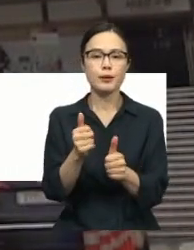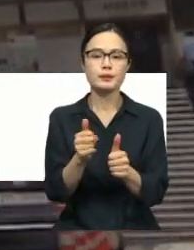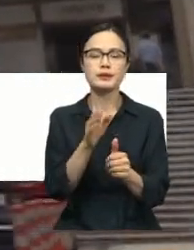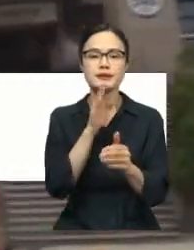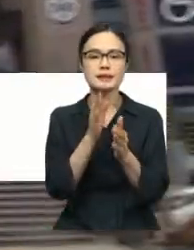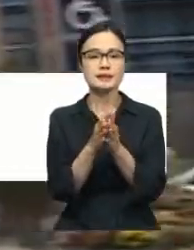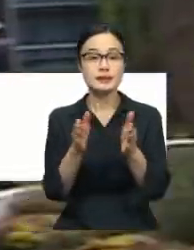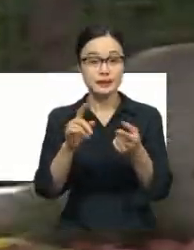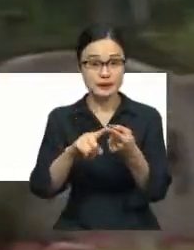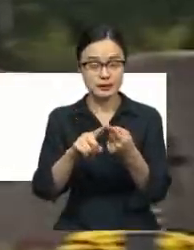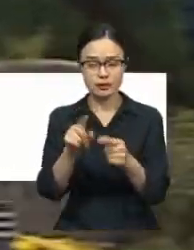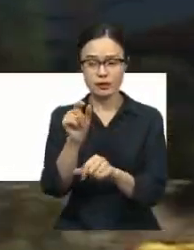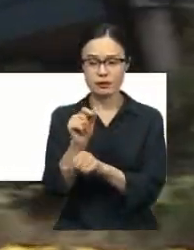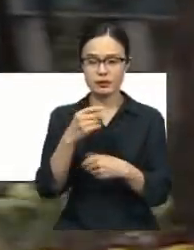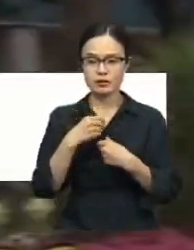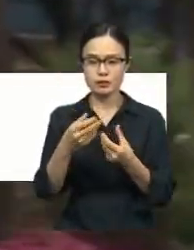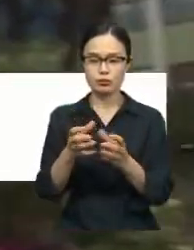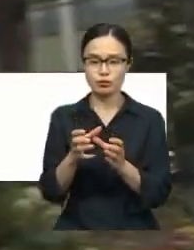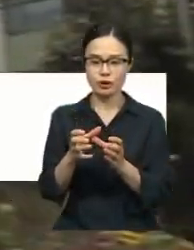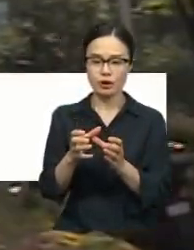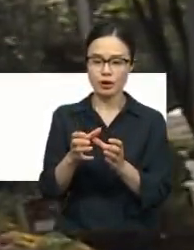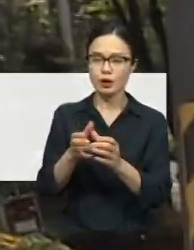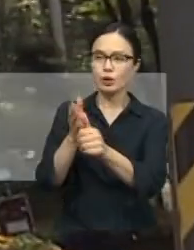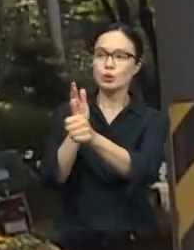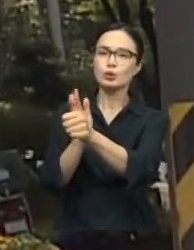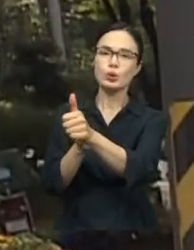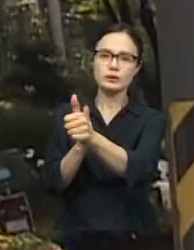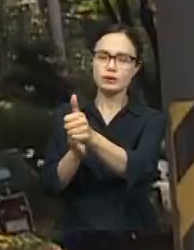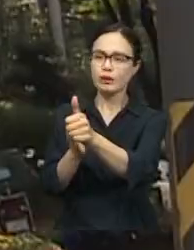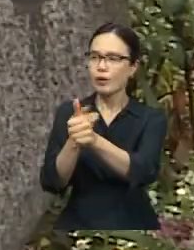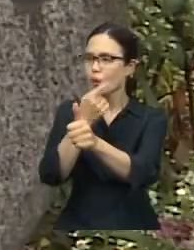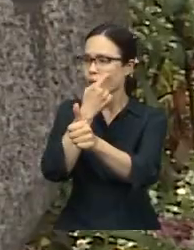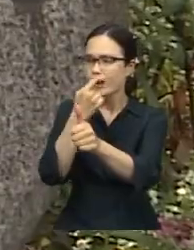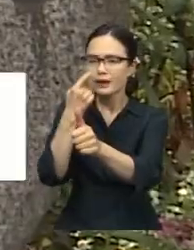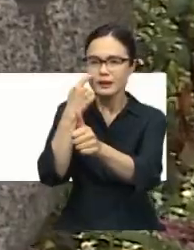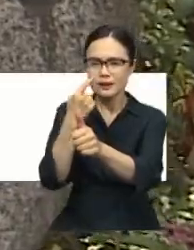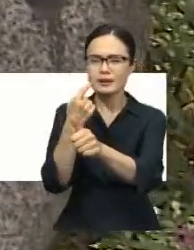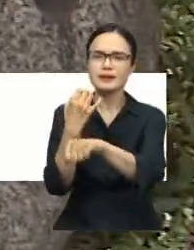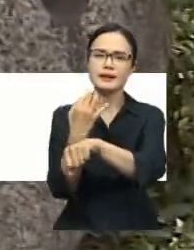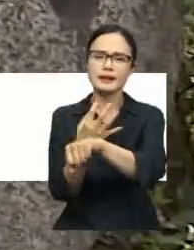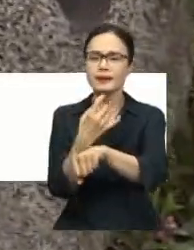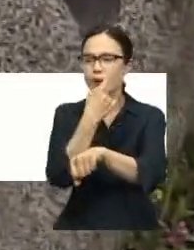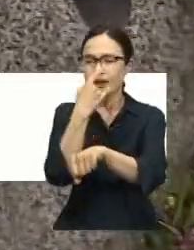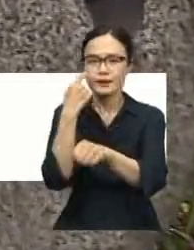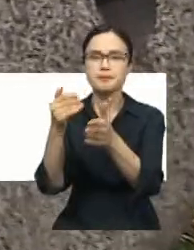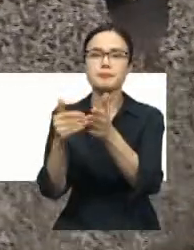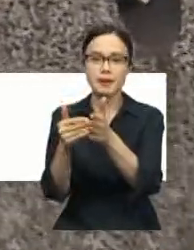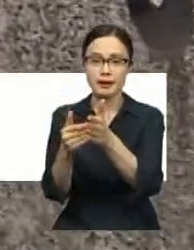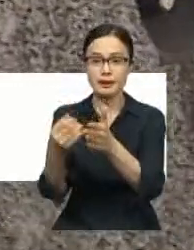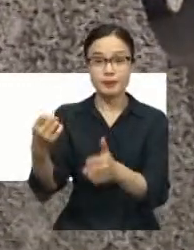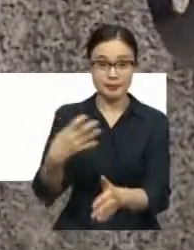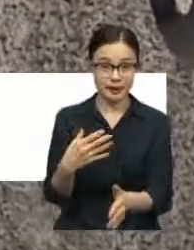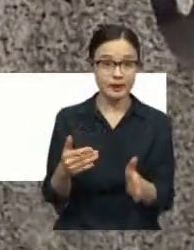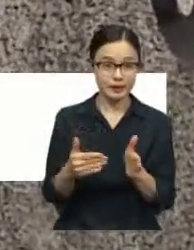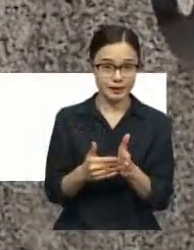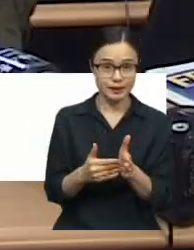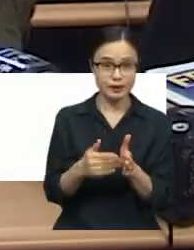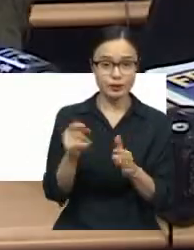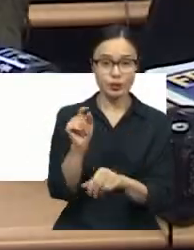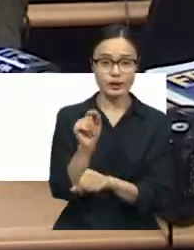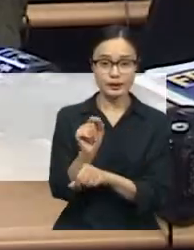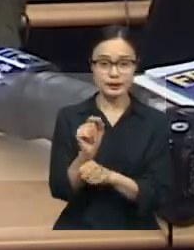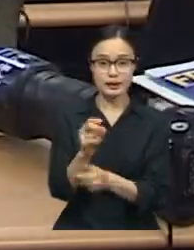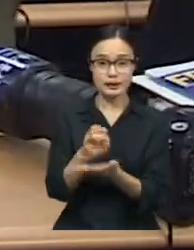행안부에 요청한 것으로 단순 확인 차원이었다고 말했습니다. 더불어 간사제 폐지는 행안부 표준안에